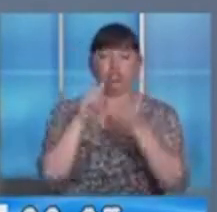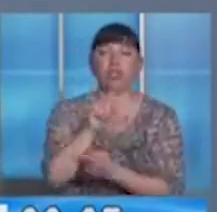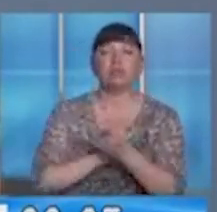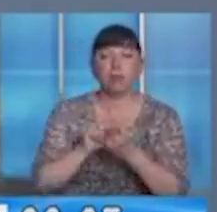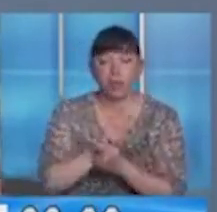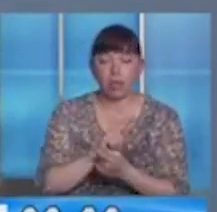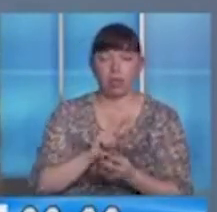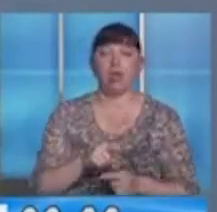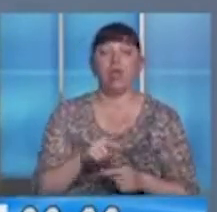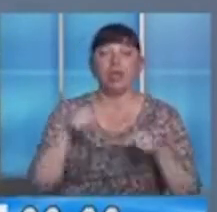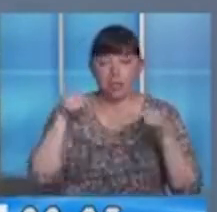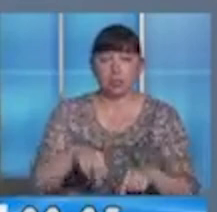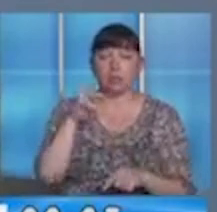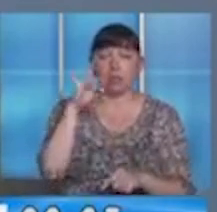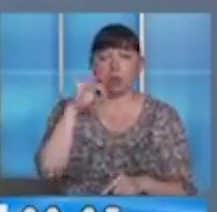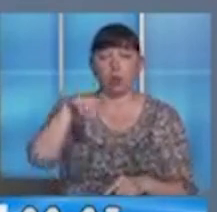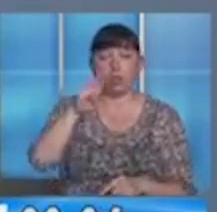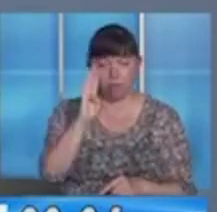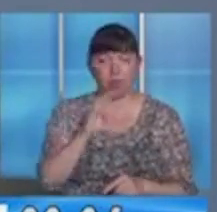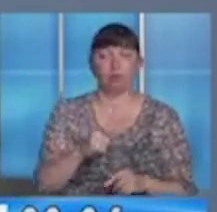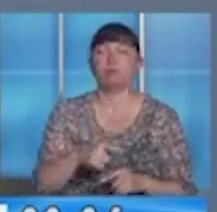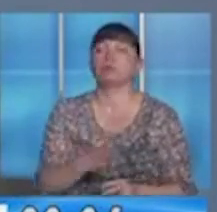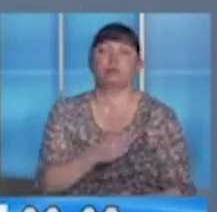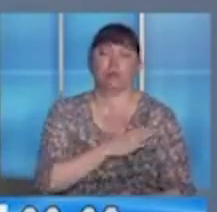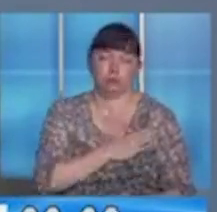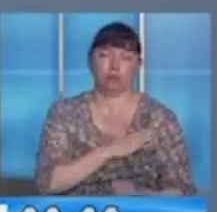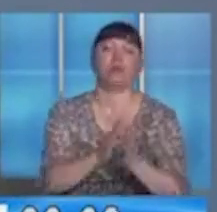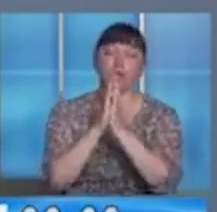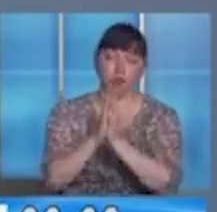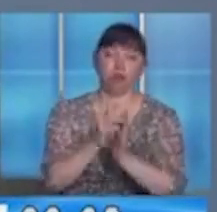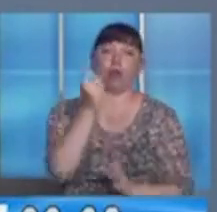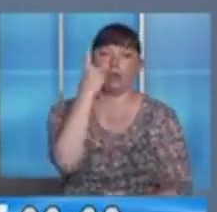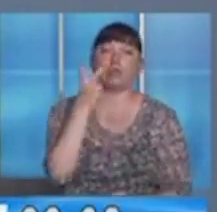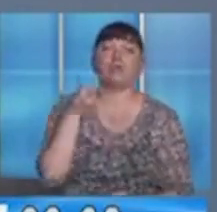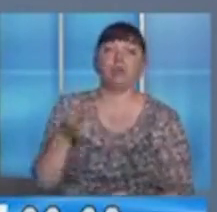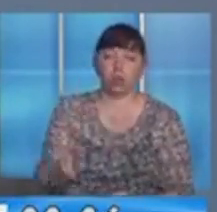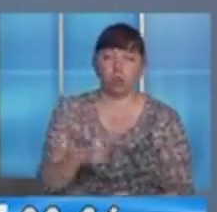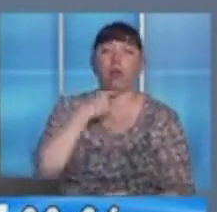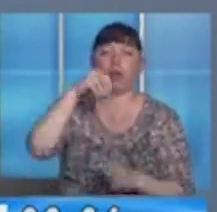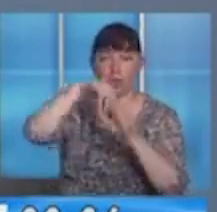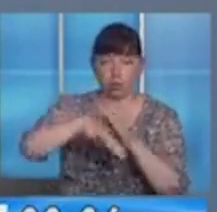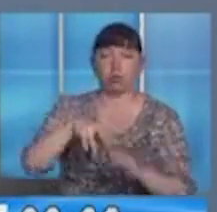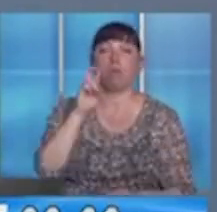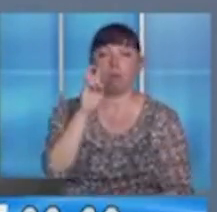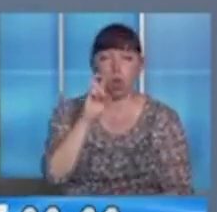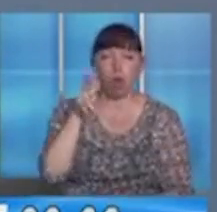buni, aici la ProTV, cu toată sinceritatea, vă îndemn pe 11 iulie votați blocul Renato Usatăi.